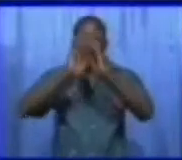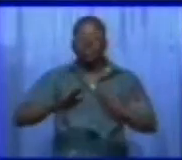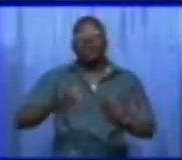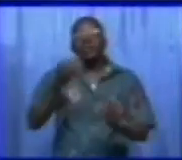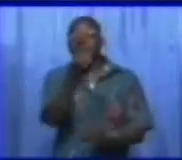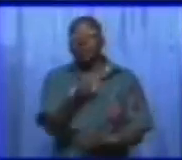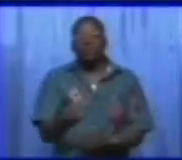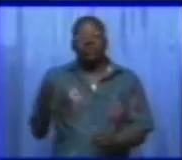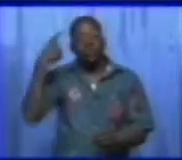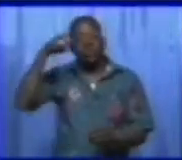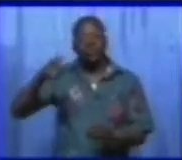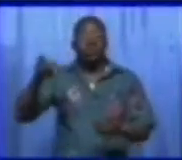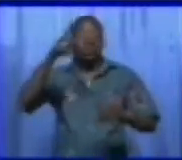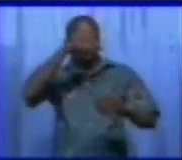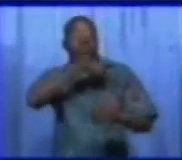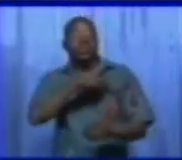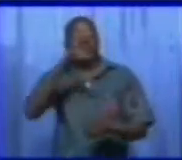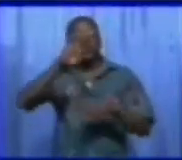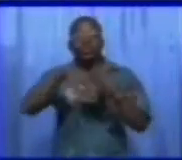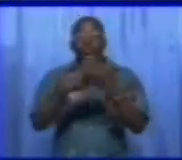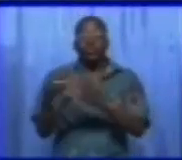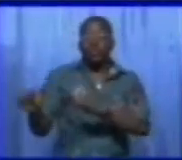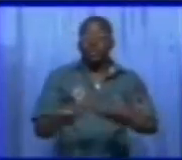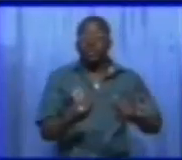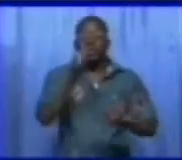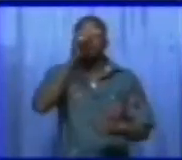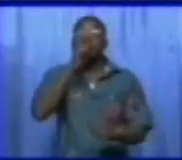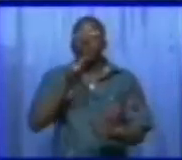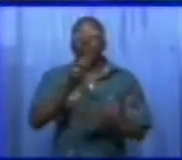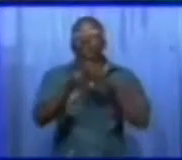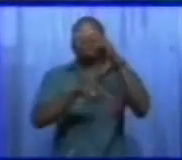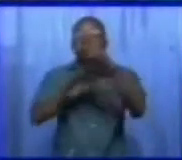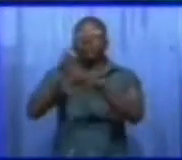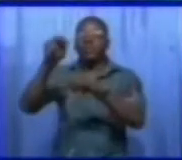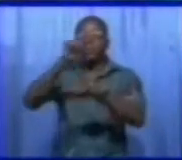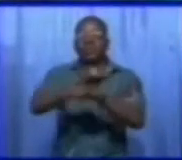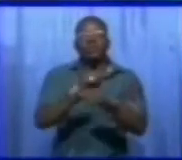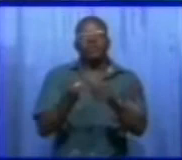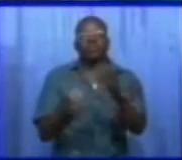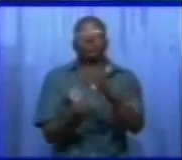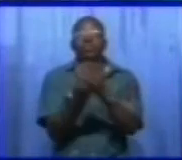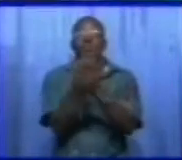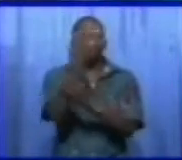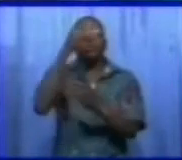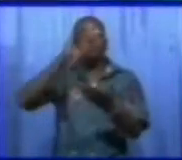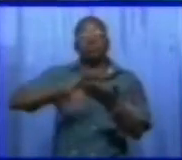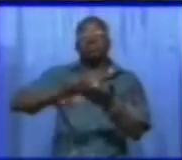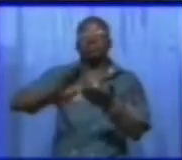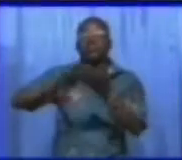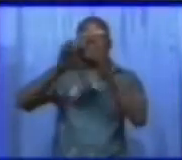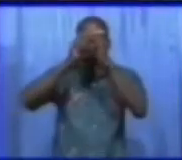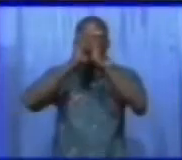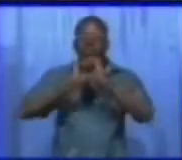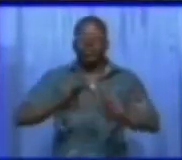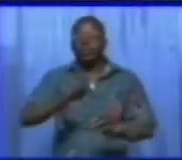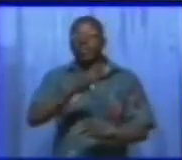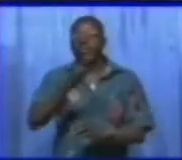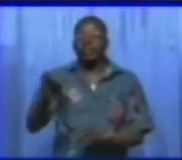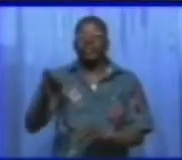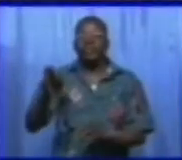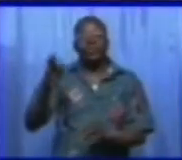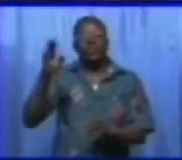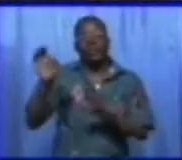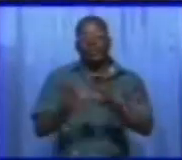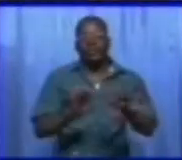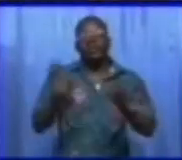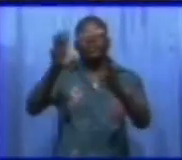de référence au profit de tous les acteurs privés et publics œuvrant en faveur de la promotion de la tolérance et de la paix au Burkina. Élaboré